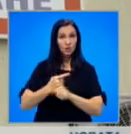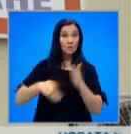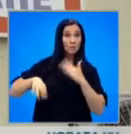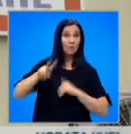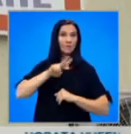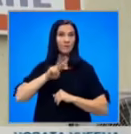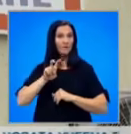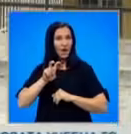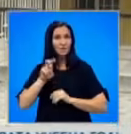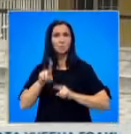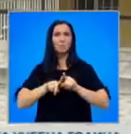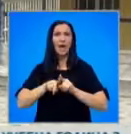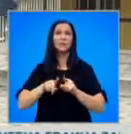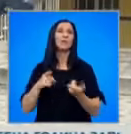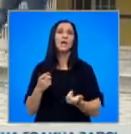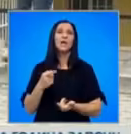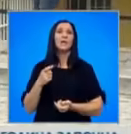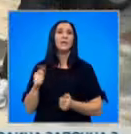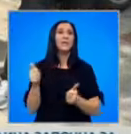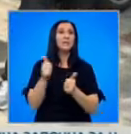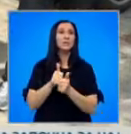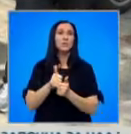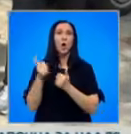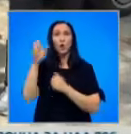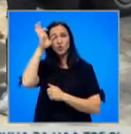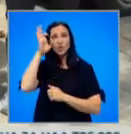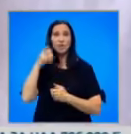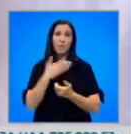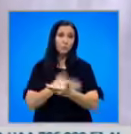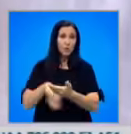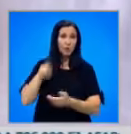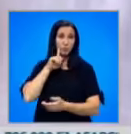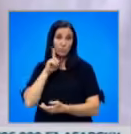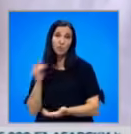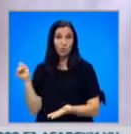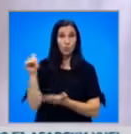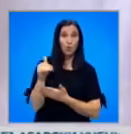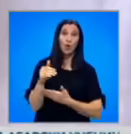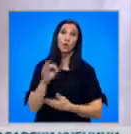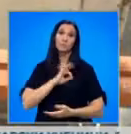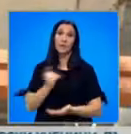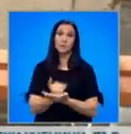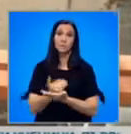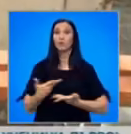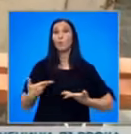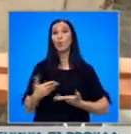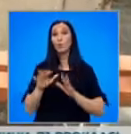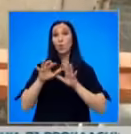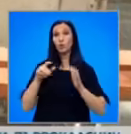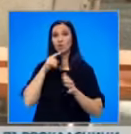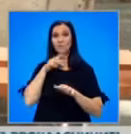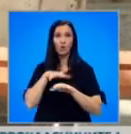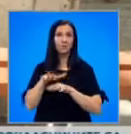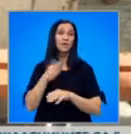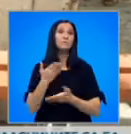над 20 приятели и съученици на пострадалото момче се отзоваха и успяха да съберат необходимото количество кръв. Част